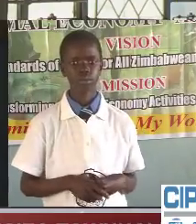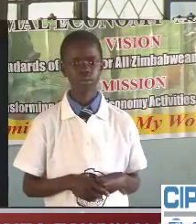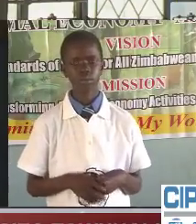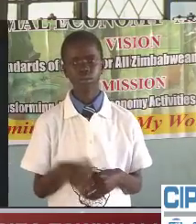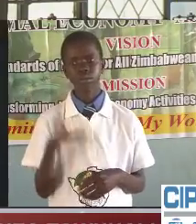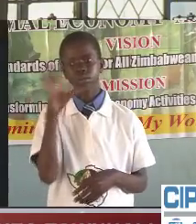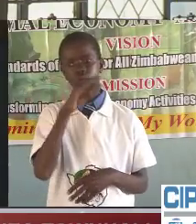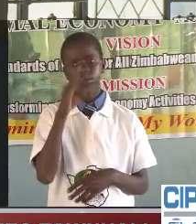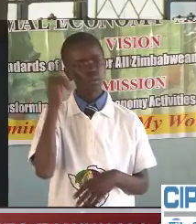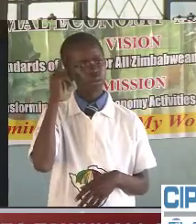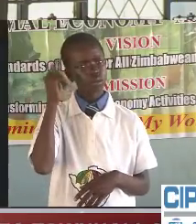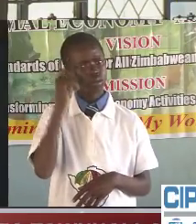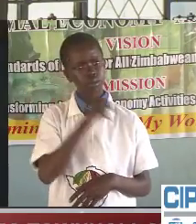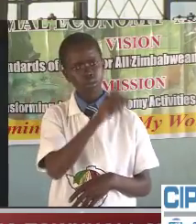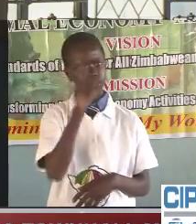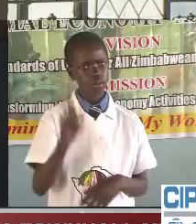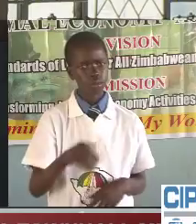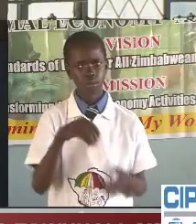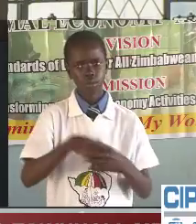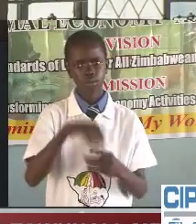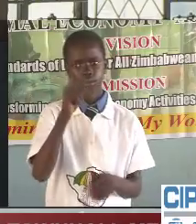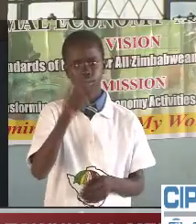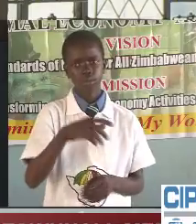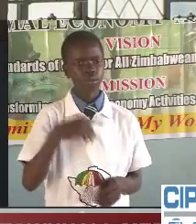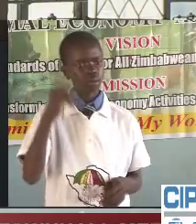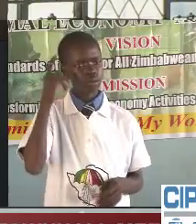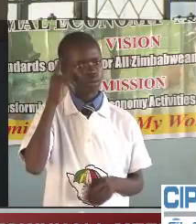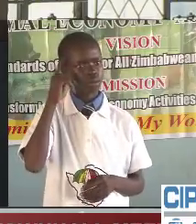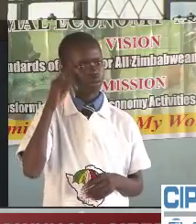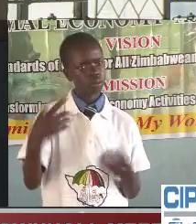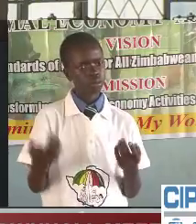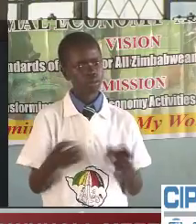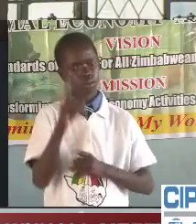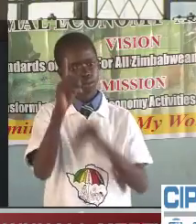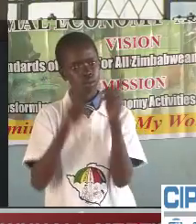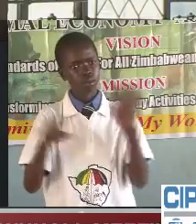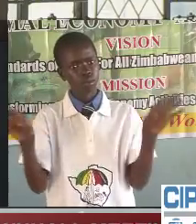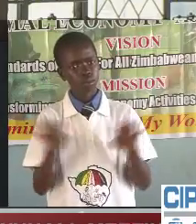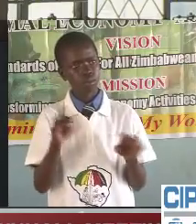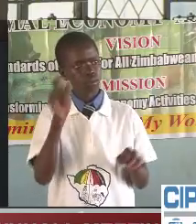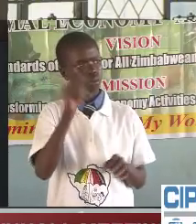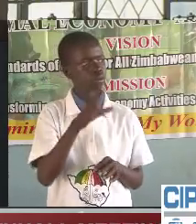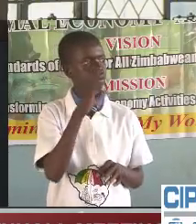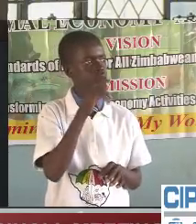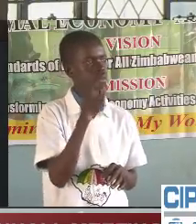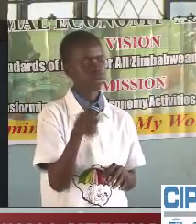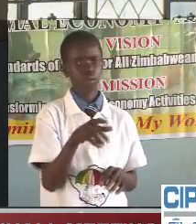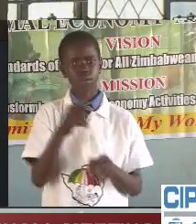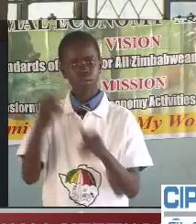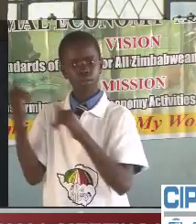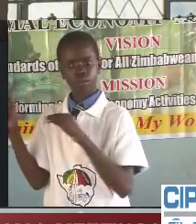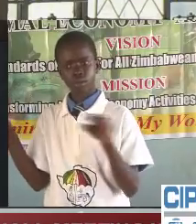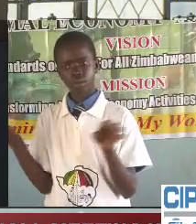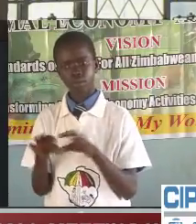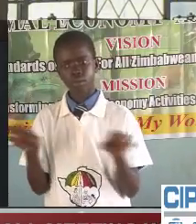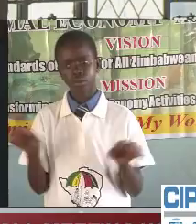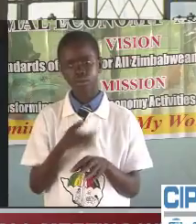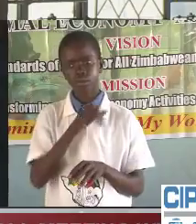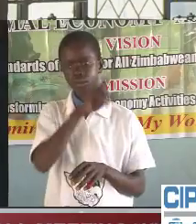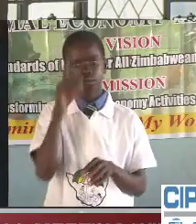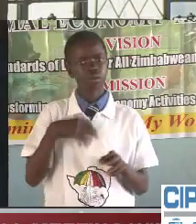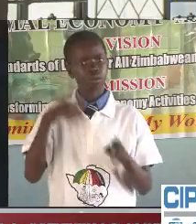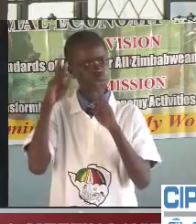tinoziva sei kuti imi muchanoita zvepolitics here uko kwamuri kuinda kana kuti muchanoitawo zvebusiness kuti mugowana